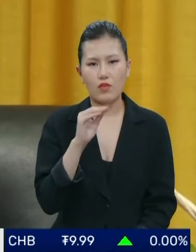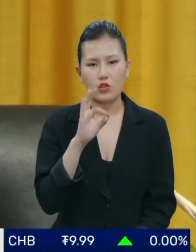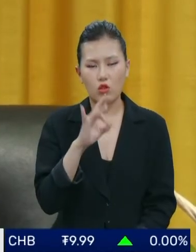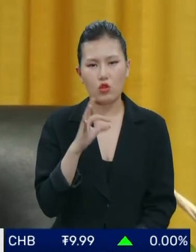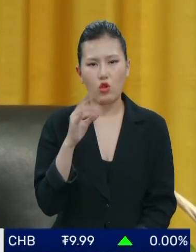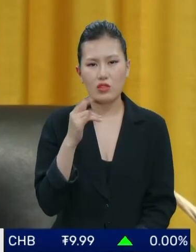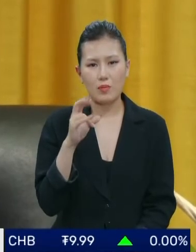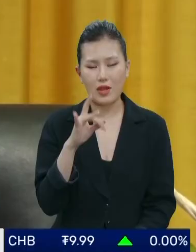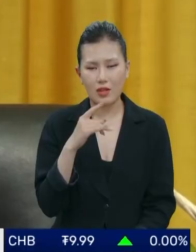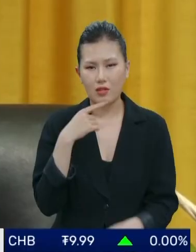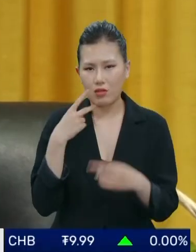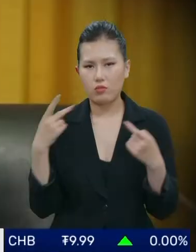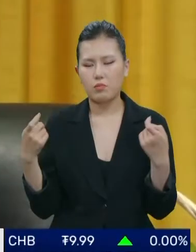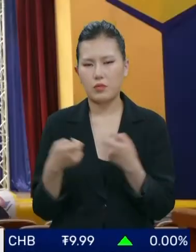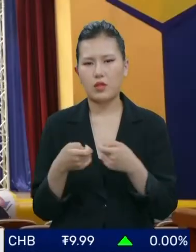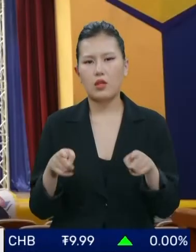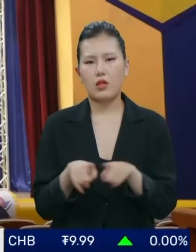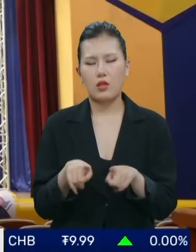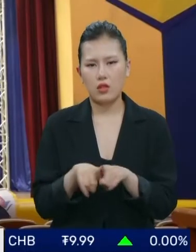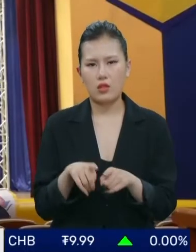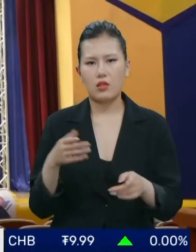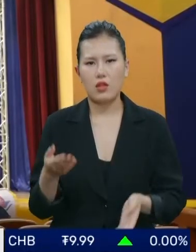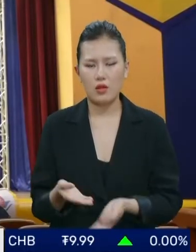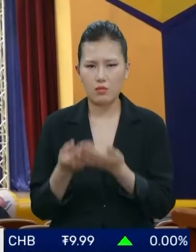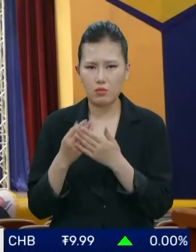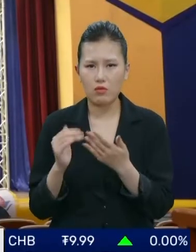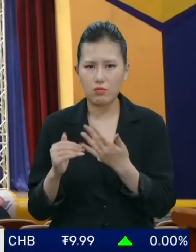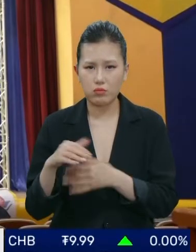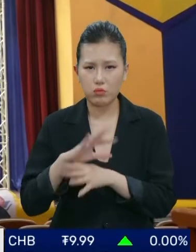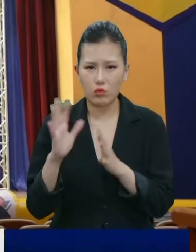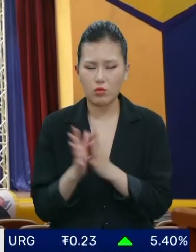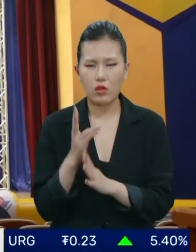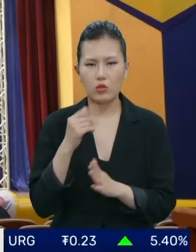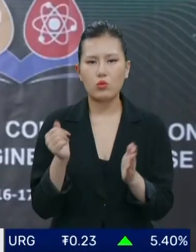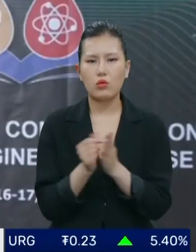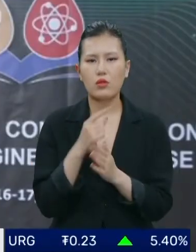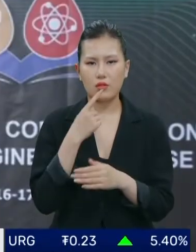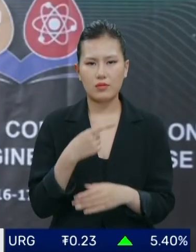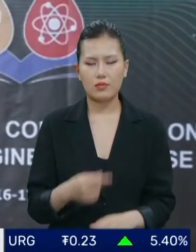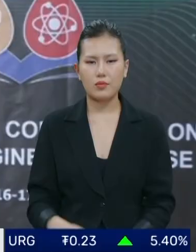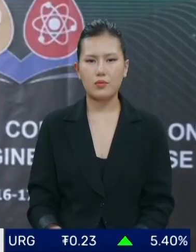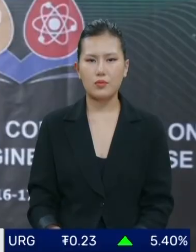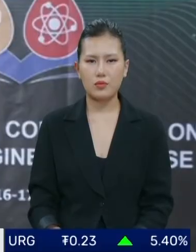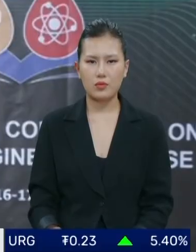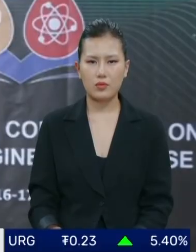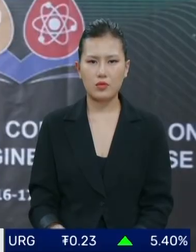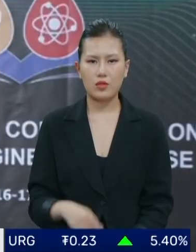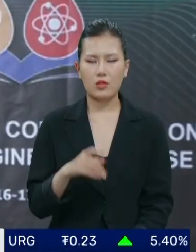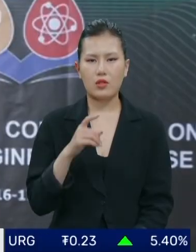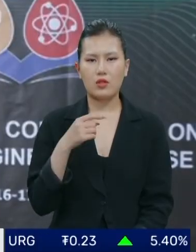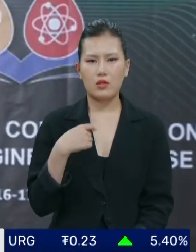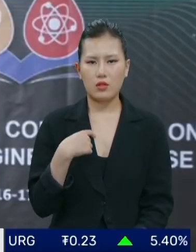бүтээлийг зах зээл нэвтрүүлэх, дэмжлэг үзүүлэх бодлого шат шатандаа чухал гэв. За манай хэрэглээний шинжилгээ ухааны